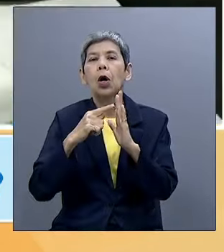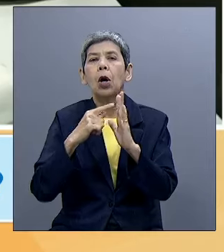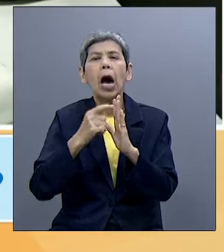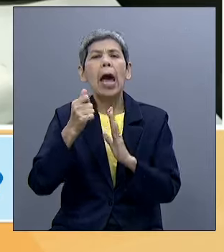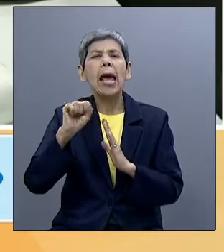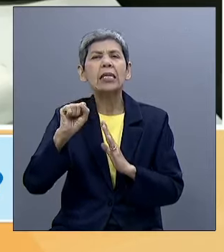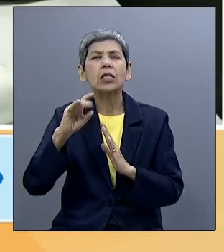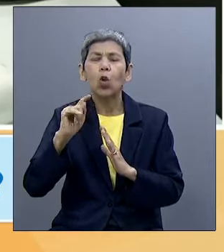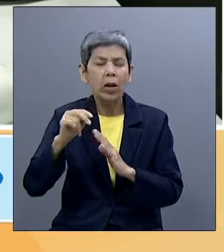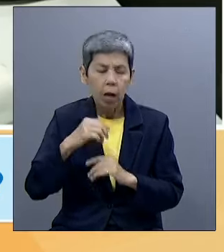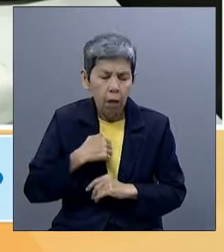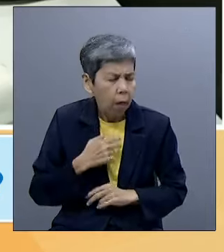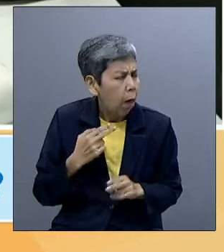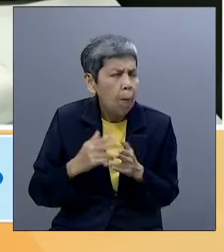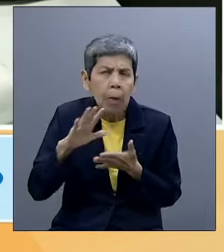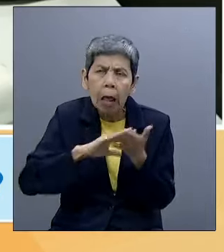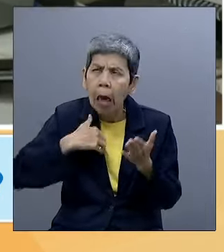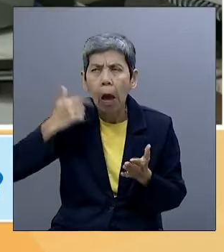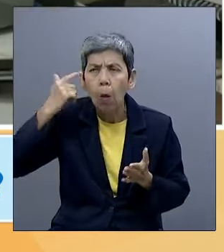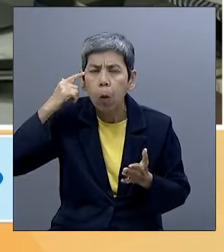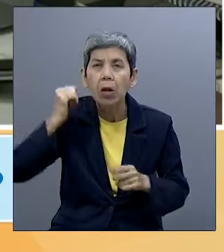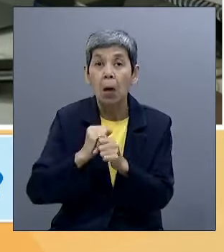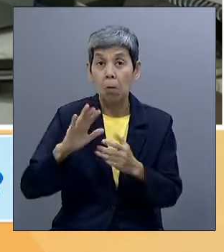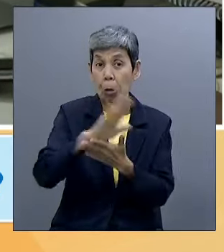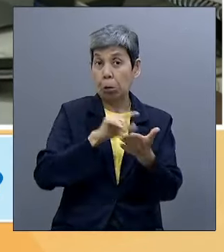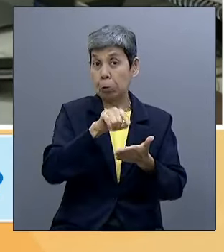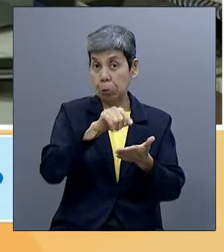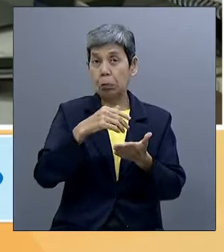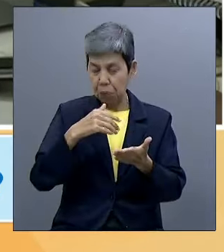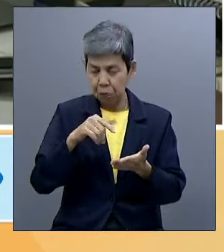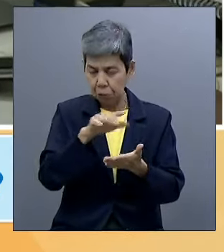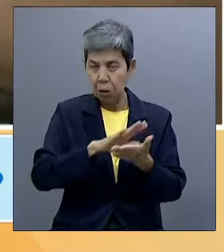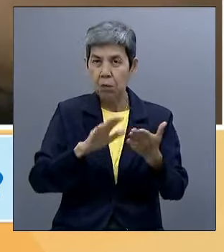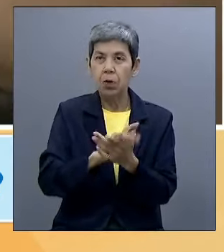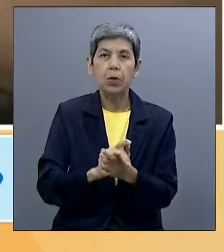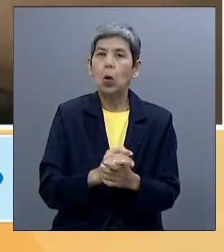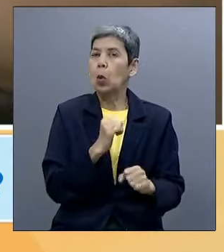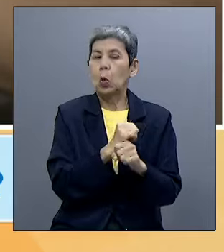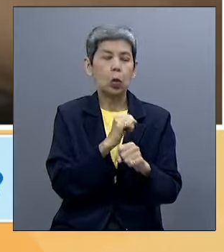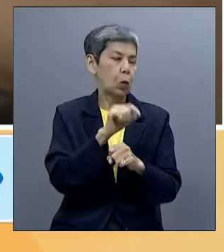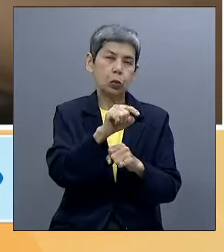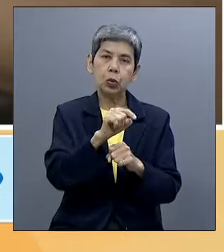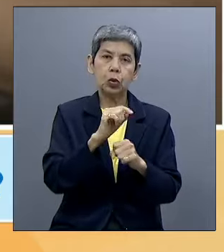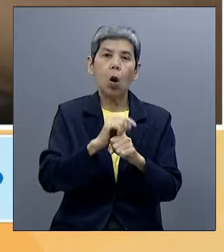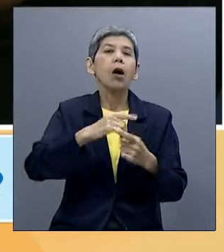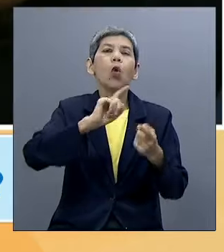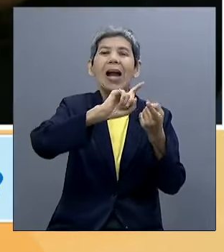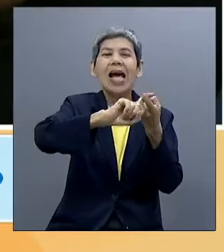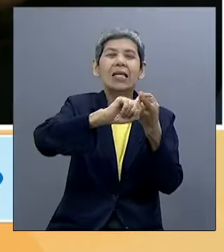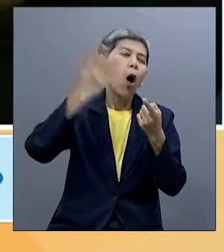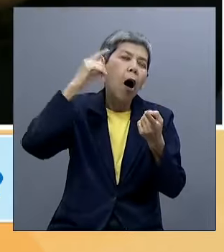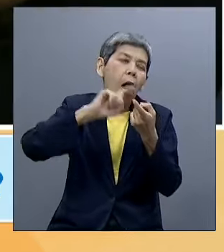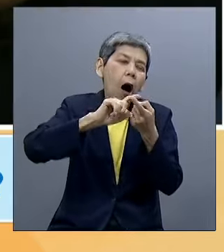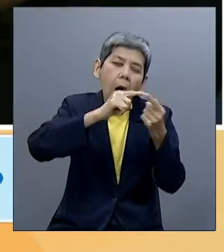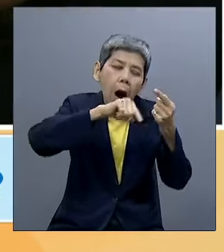ยจะรู้จักเลยไม่ค่อยจะได้ยินชื่อบ่อยนักนะฮะจริงๆเป็นประเทศที่เขาเรียกว่าสปินออกมาจากประเทศรัสเซียเก่านะครับแล้ว